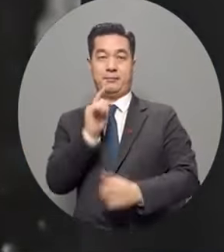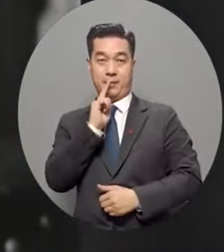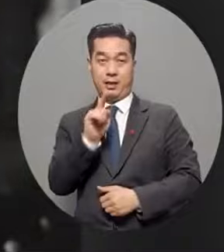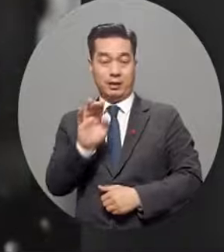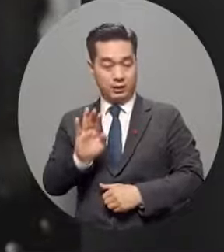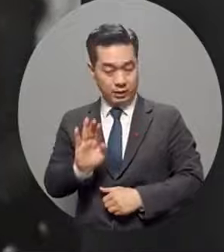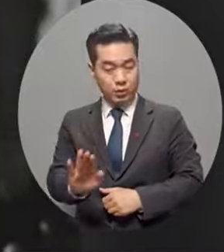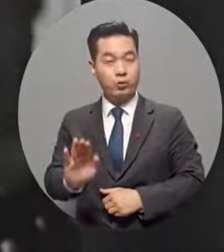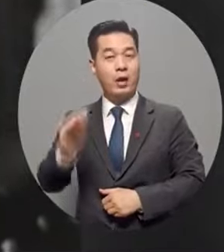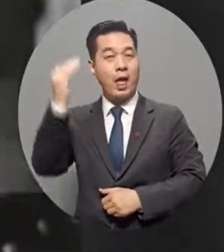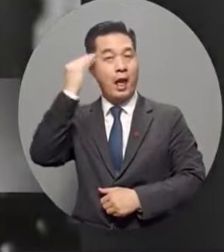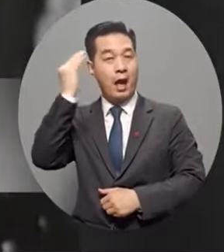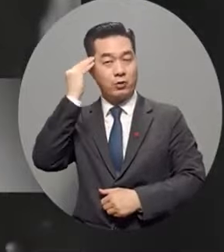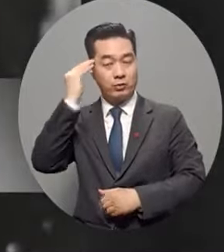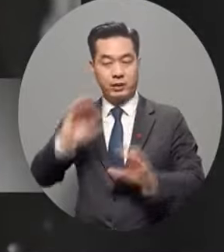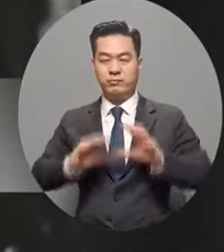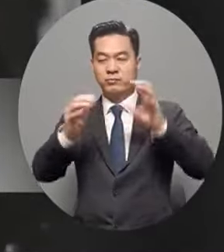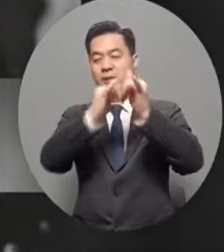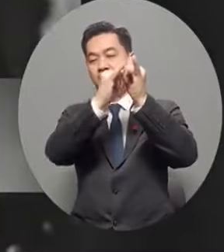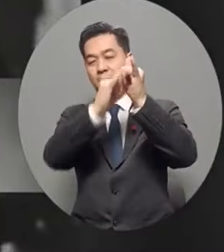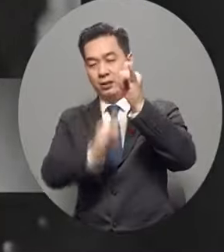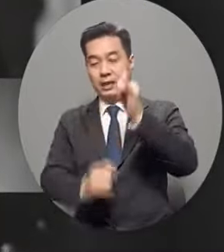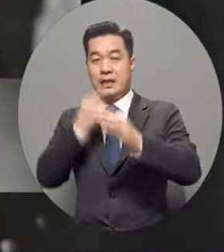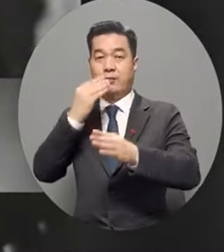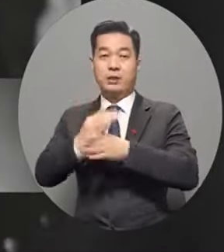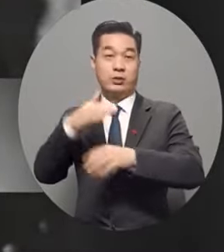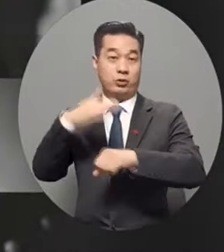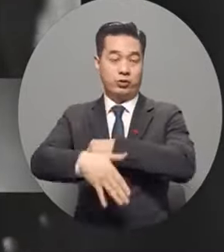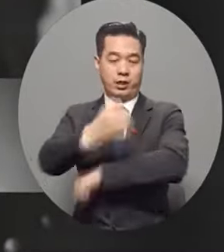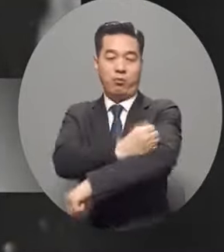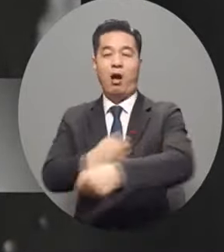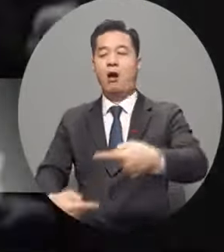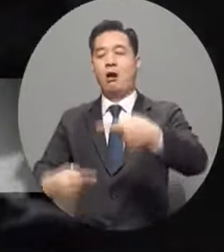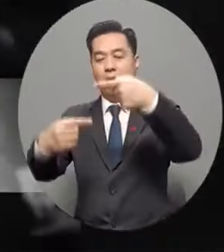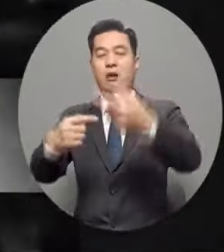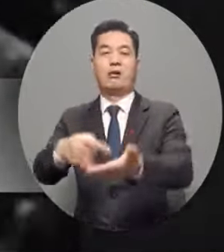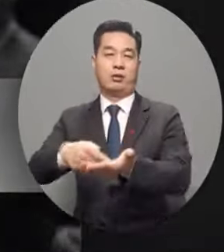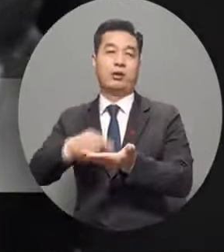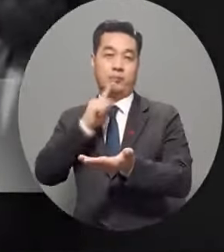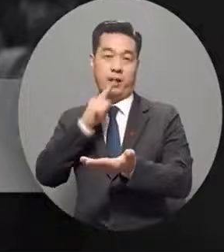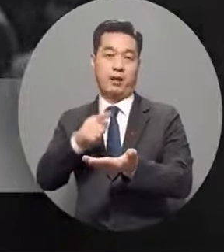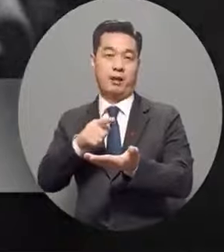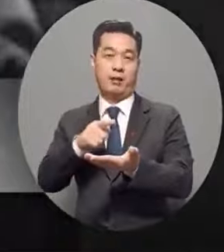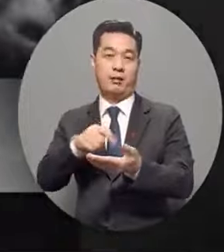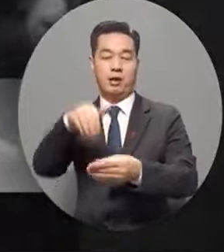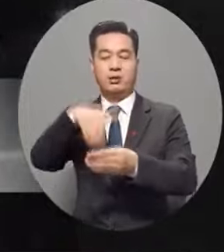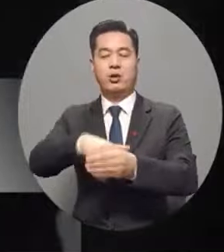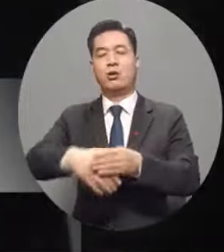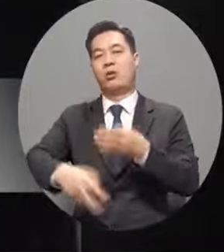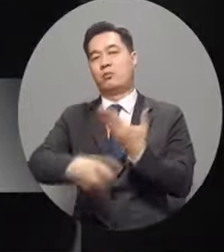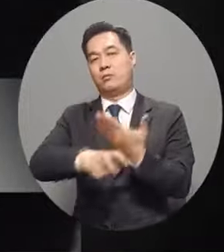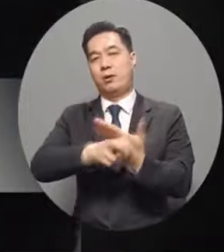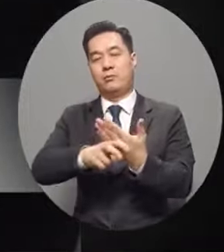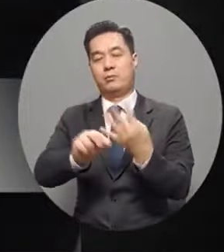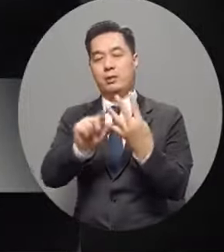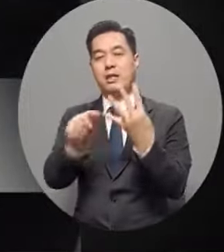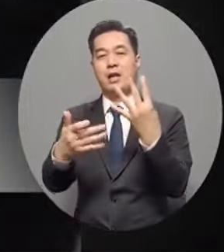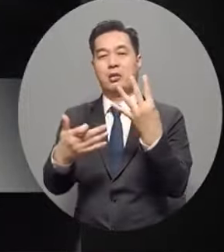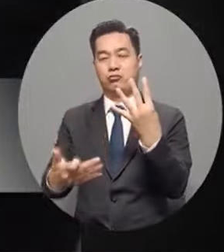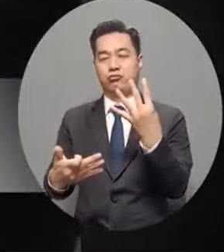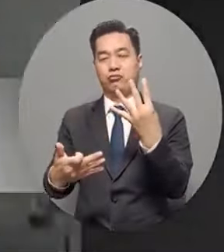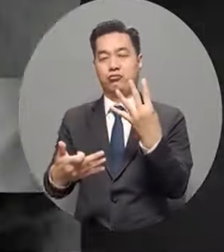한국이 세계 역사상 유례없는 민주주의 성과를 거뒀다고 설명합니다. 부정선거를 저지르다 4.19 혁명으로